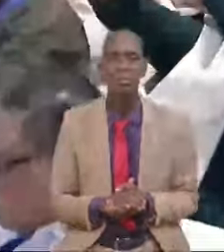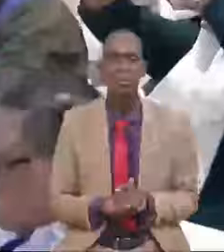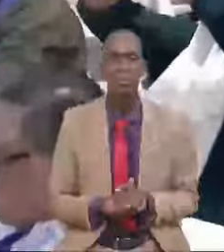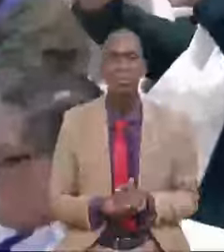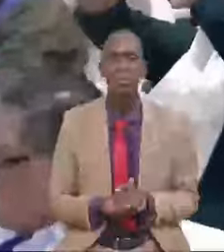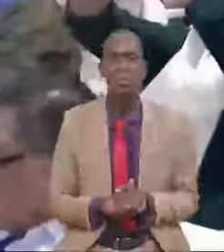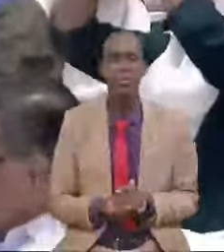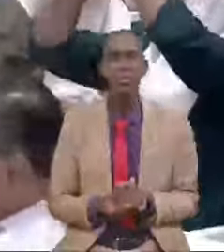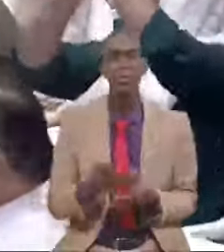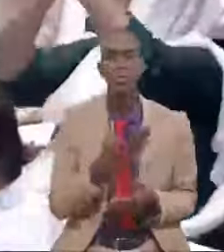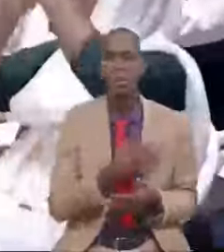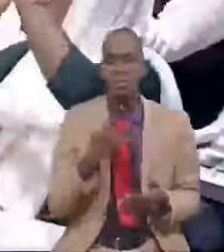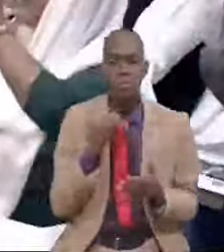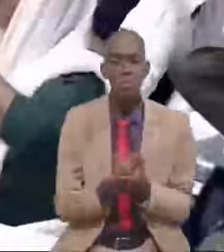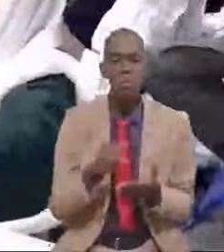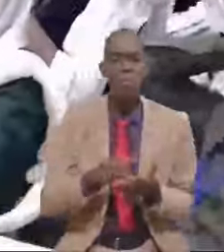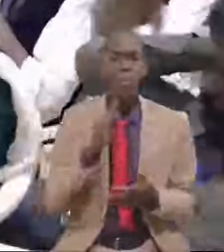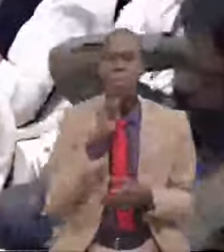Et il dit que c'est un commandement.